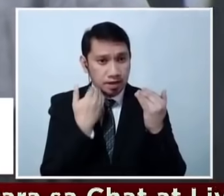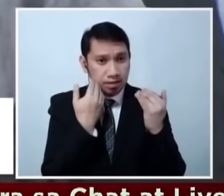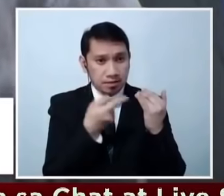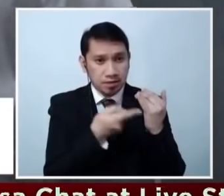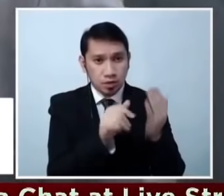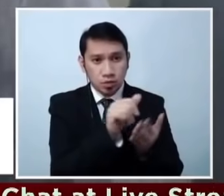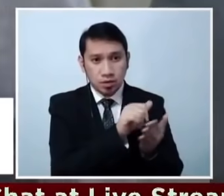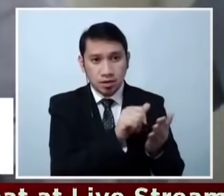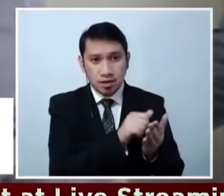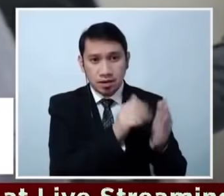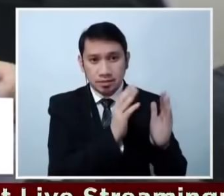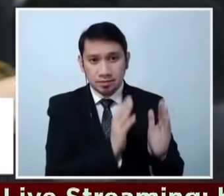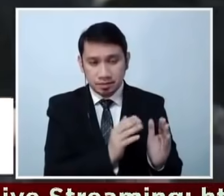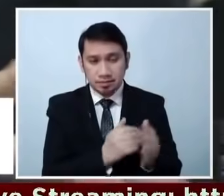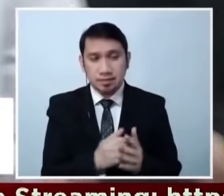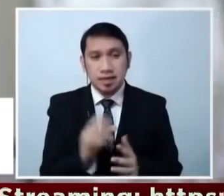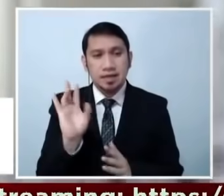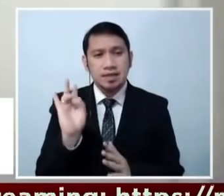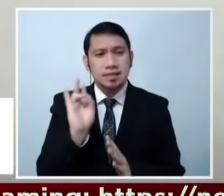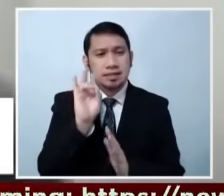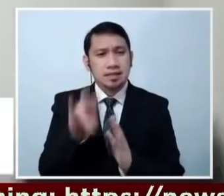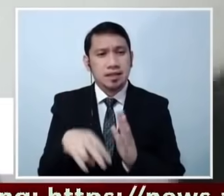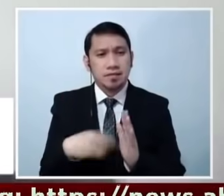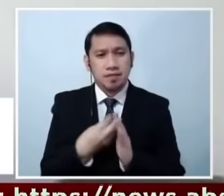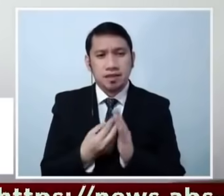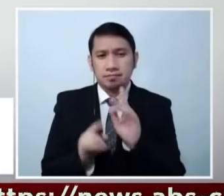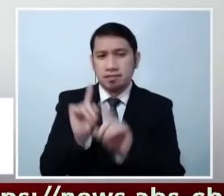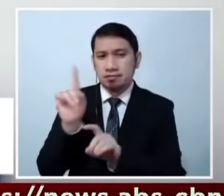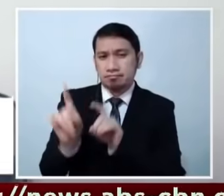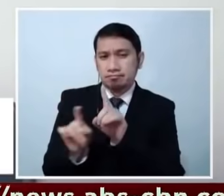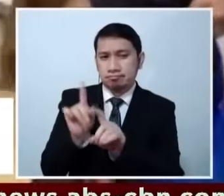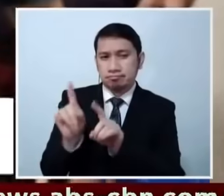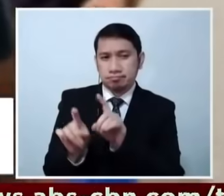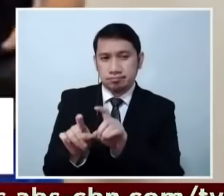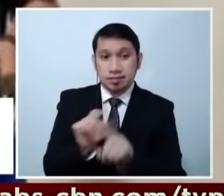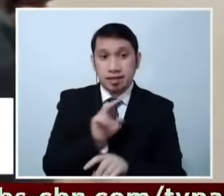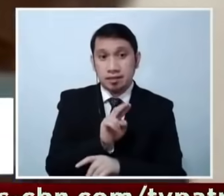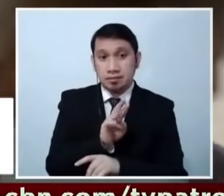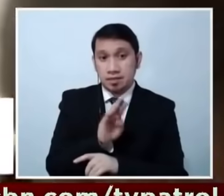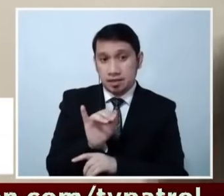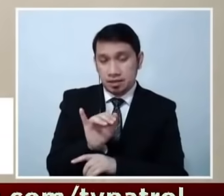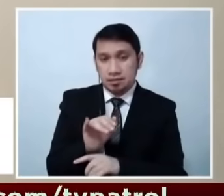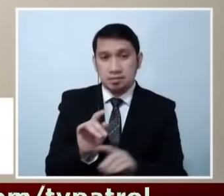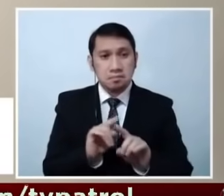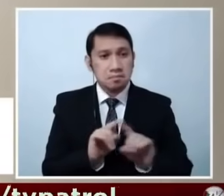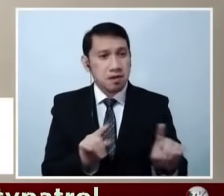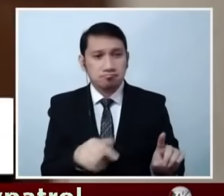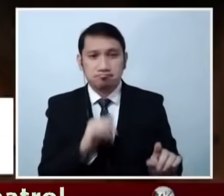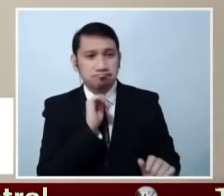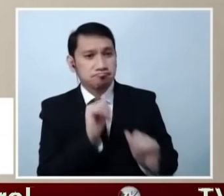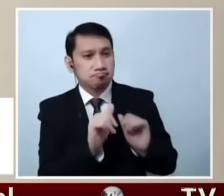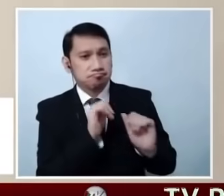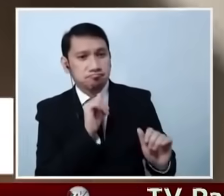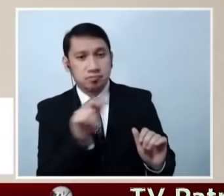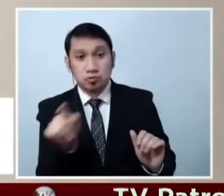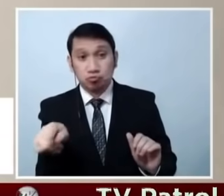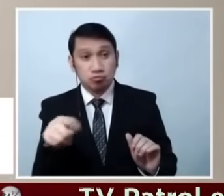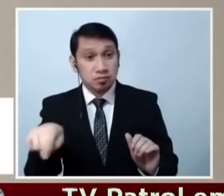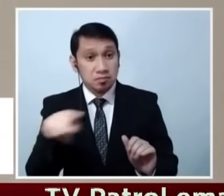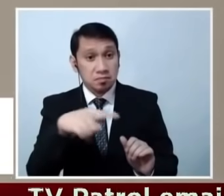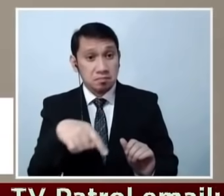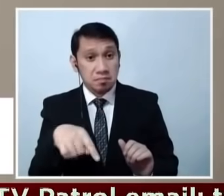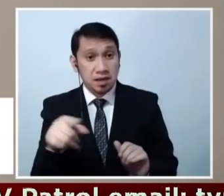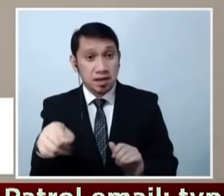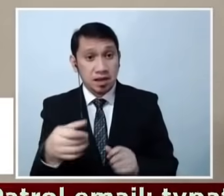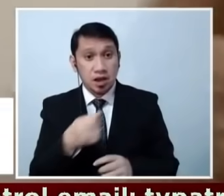Honson. Inabot ng 7 oras ang pagtatanong sa kanya ng mga NBI agent, pero tumanggi siya magbigay ng panayam sa media. Julian,